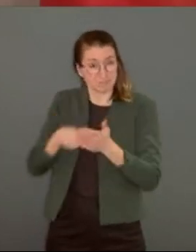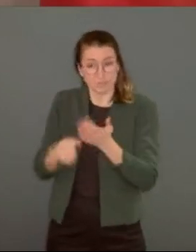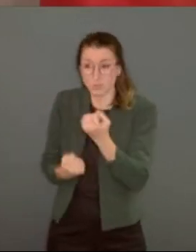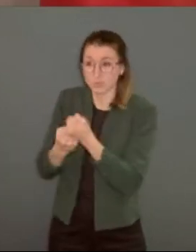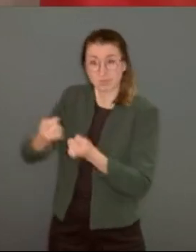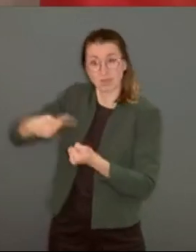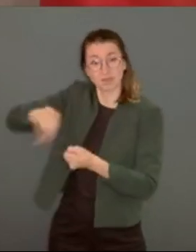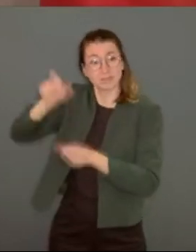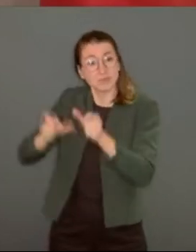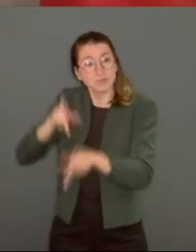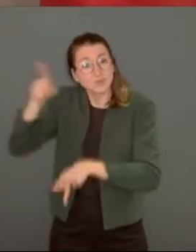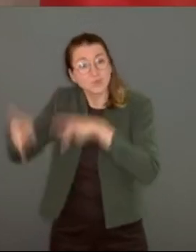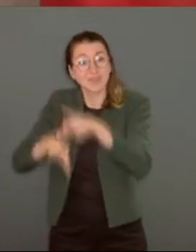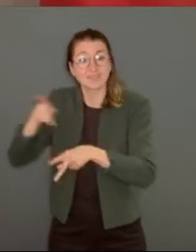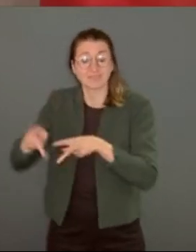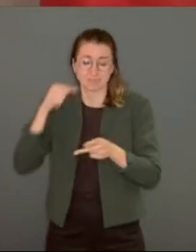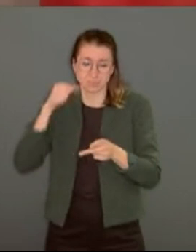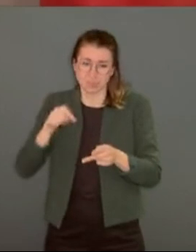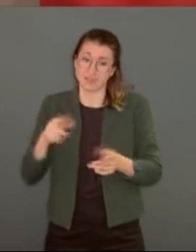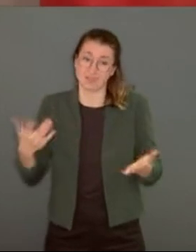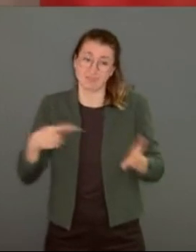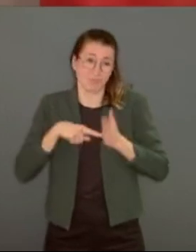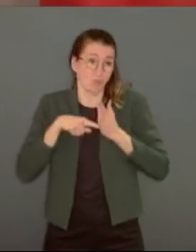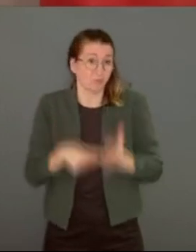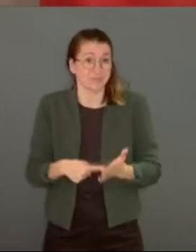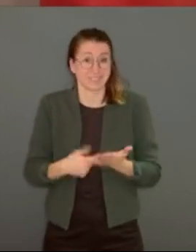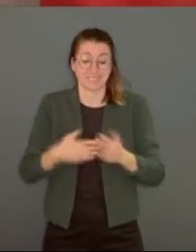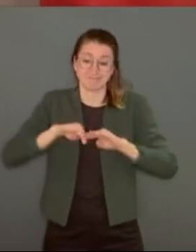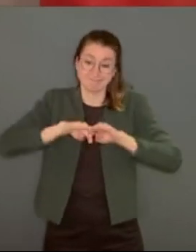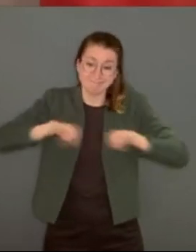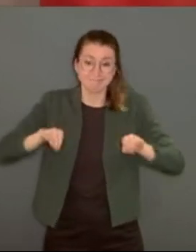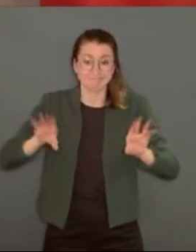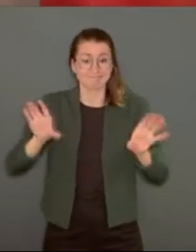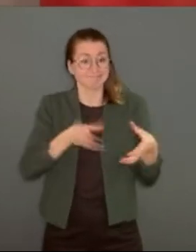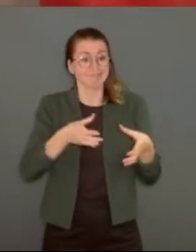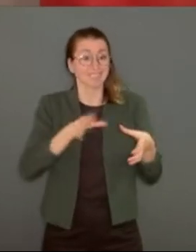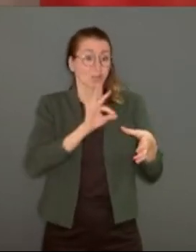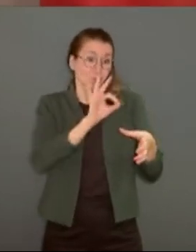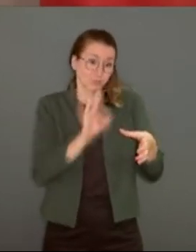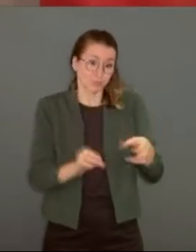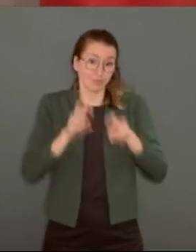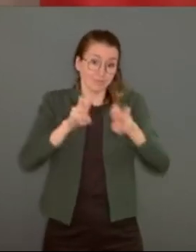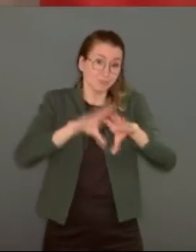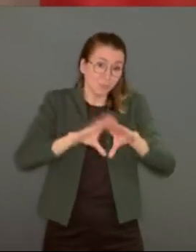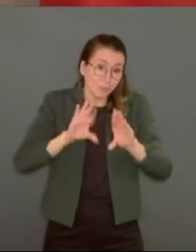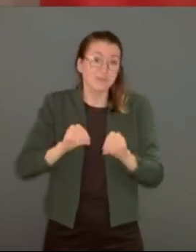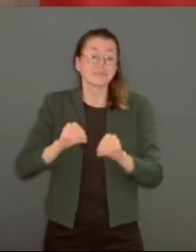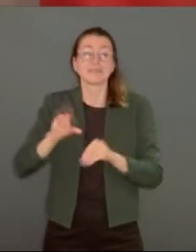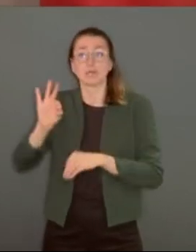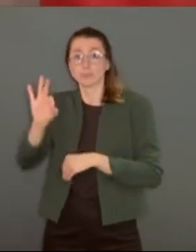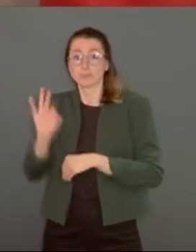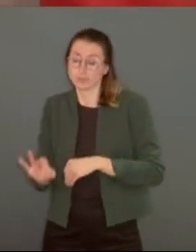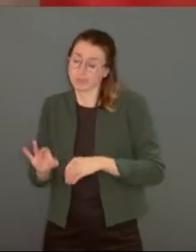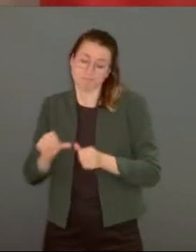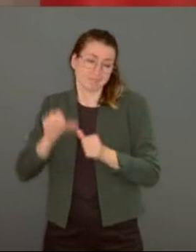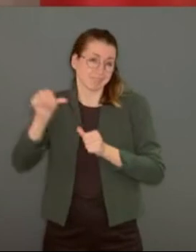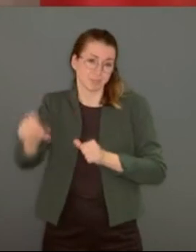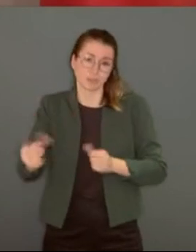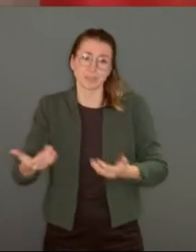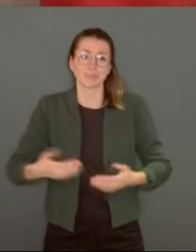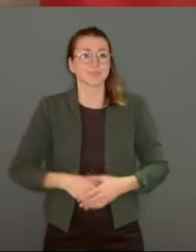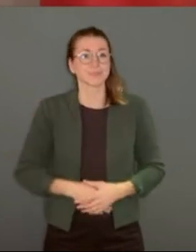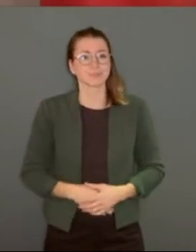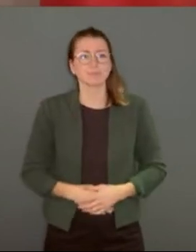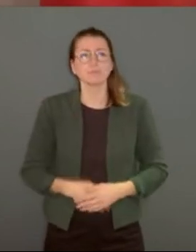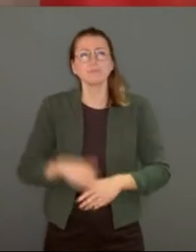vit aujourd'hui. Par rapport à l'enseignement supérieur,